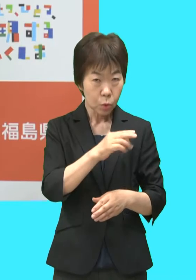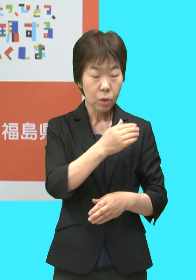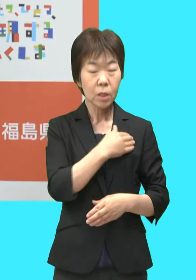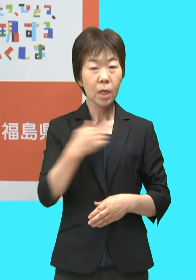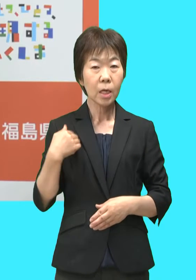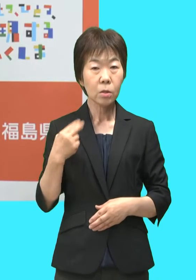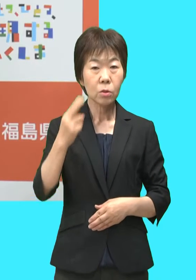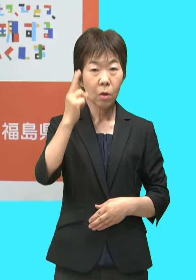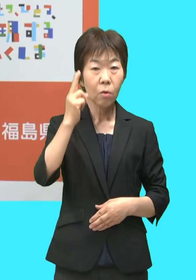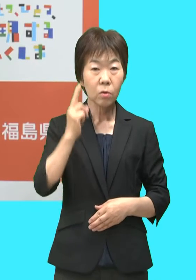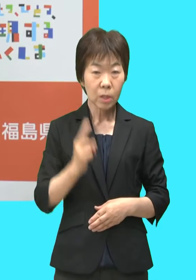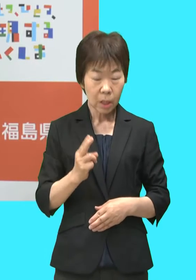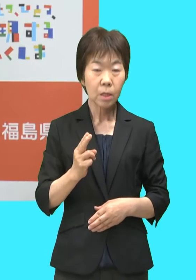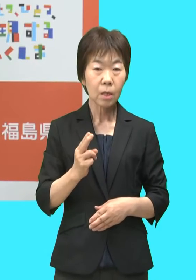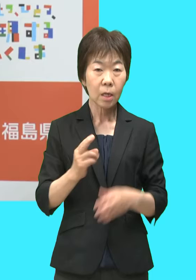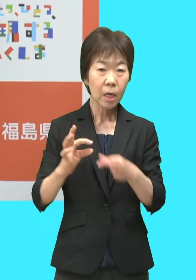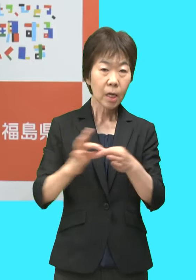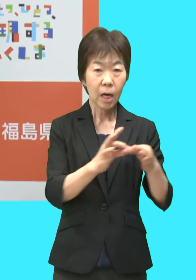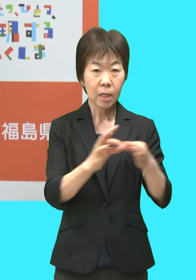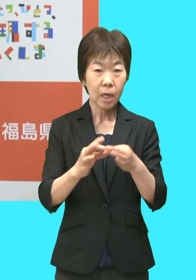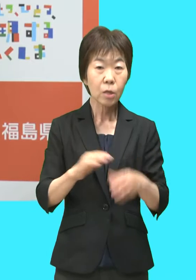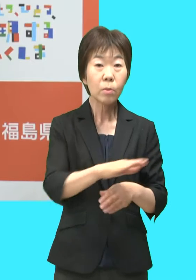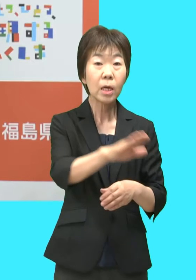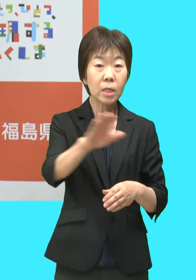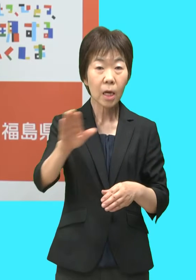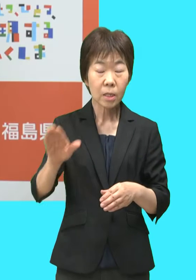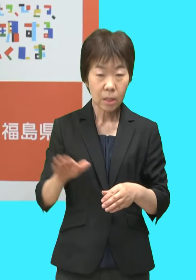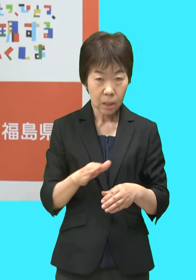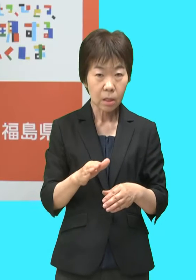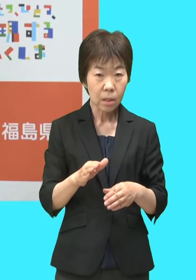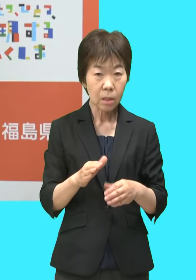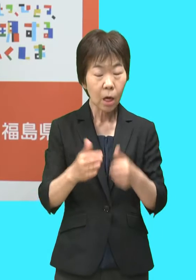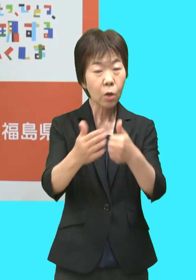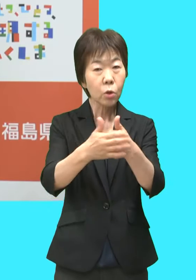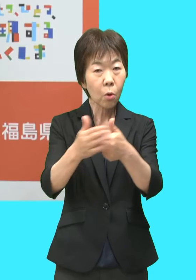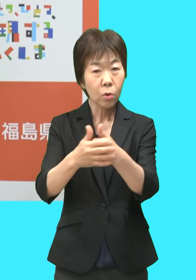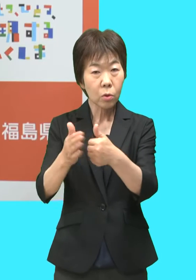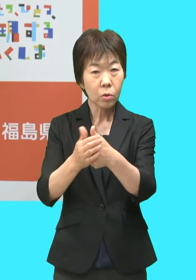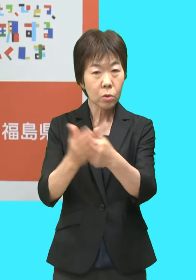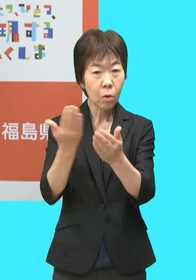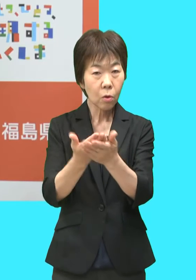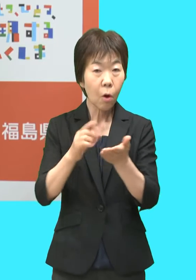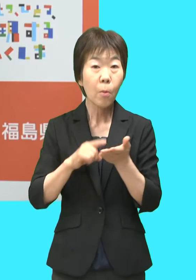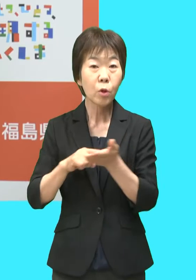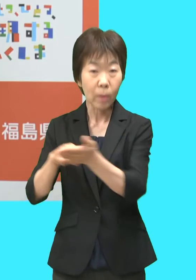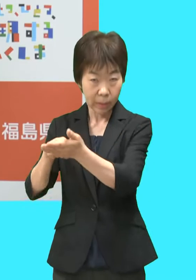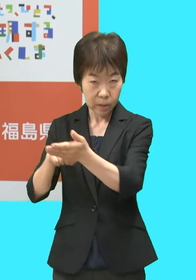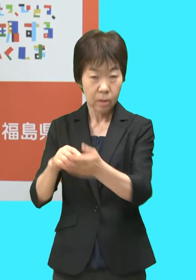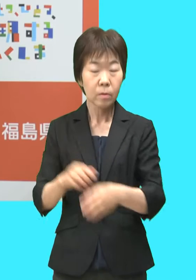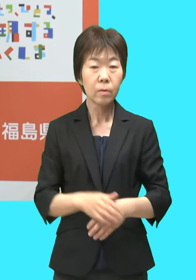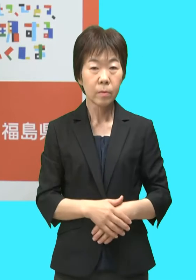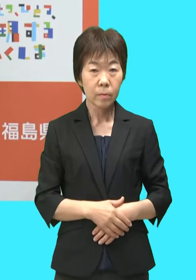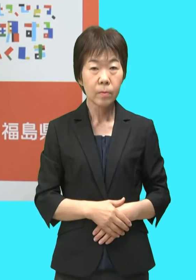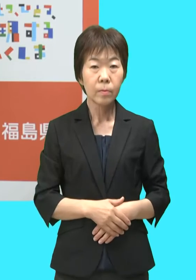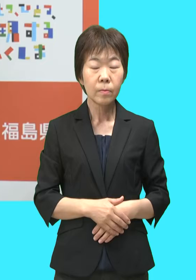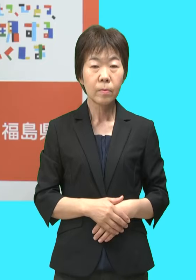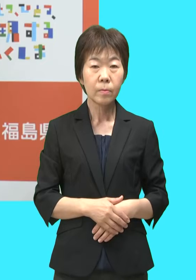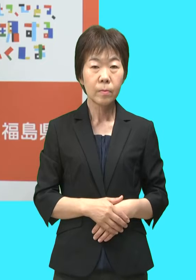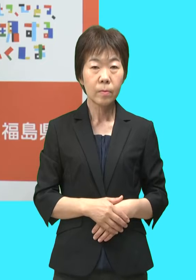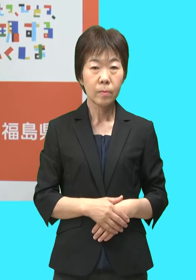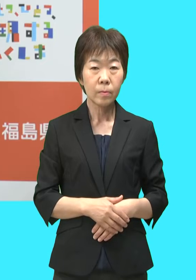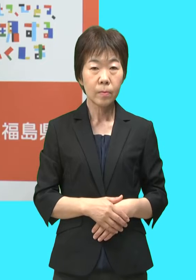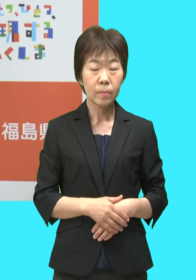るよう引き続き関係の皆さんに丁寧に協力を求めてまいります。 その他ございますで